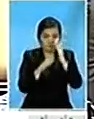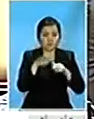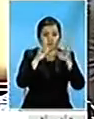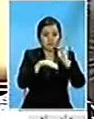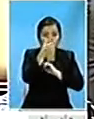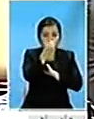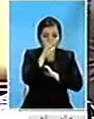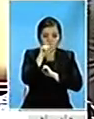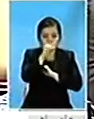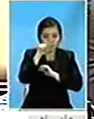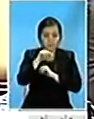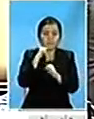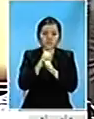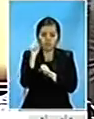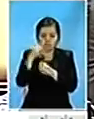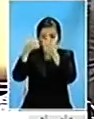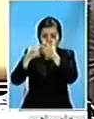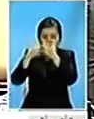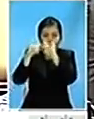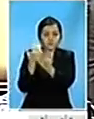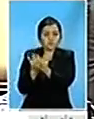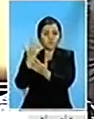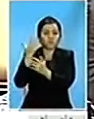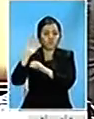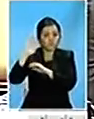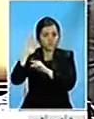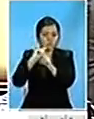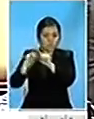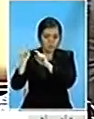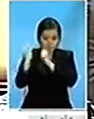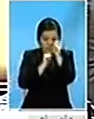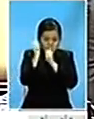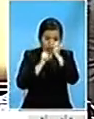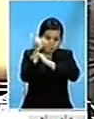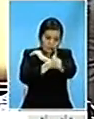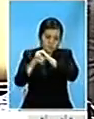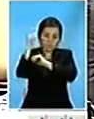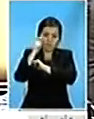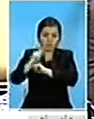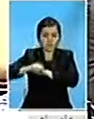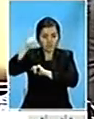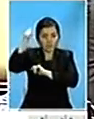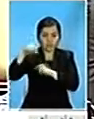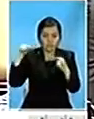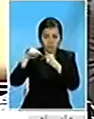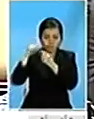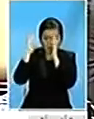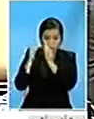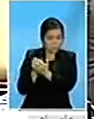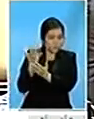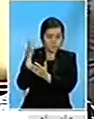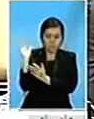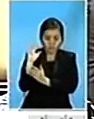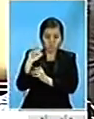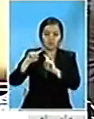ำเนินการให้ผู้ประกอบการเอกชนนะครับแล้วก็สามารถแข่งขันได้ซึ่งผมไม่ได้มองท่านเหล่านั้นเป็นนายทุนนะครับแต่เพียงแต่มองว่าท่